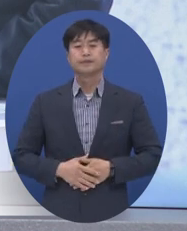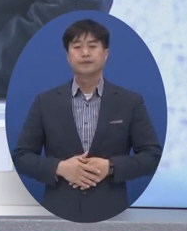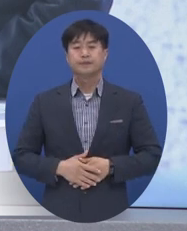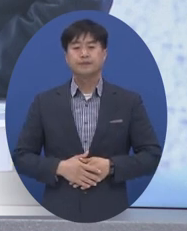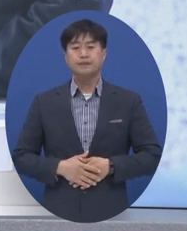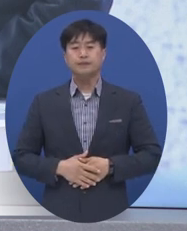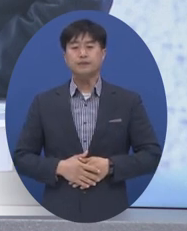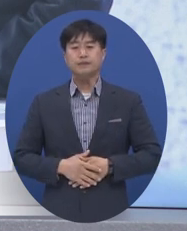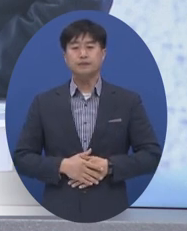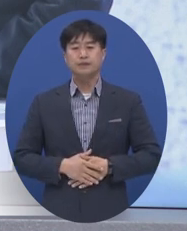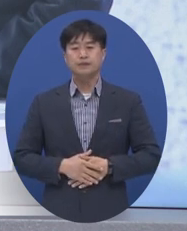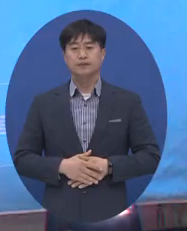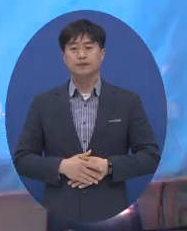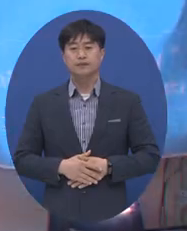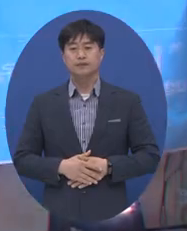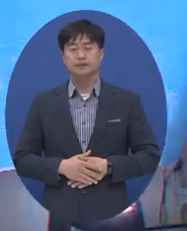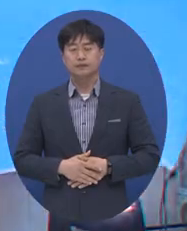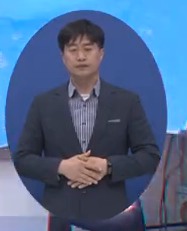기자의 보도입니다.